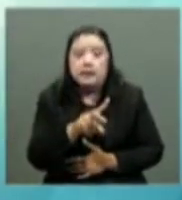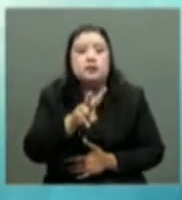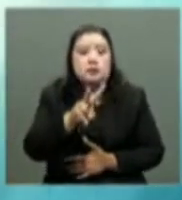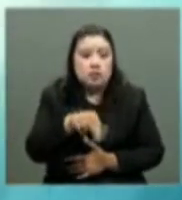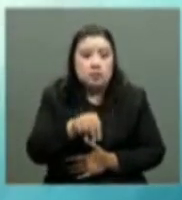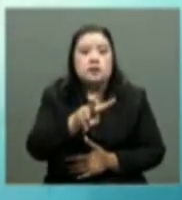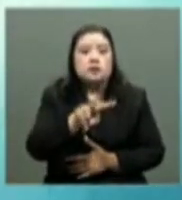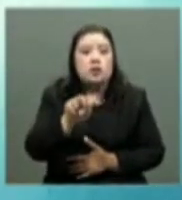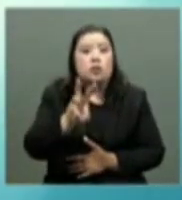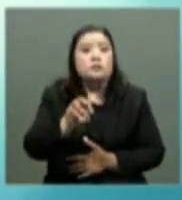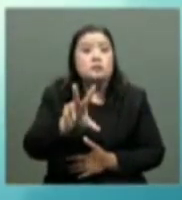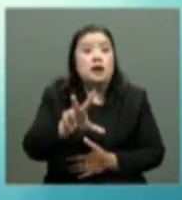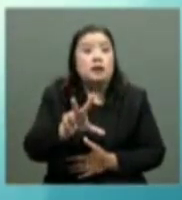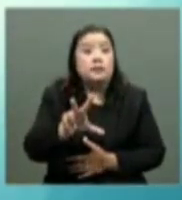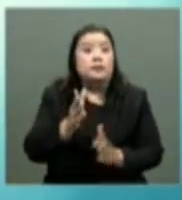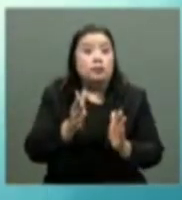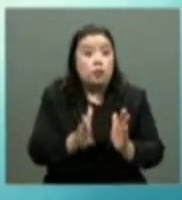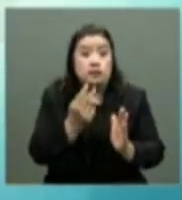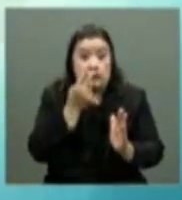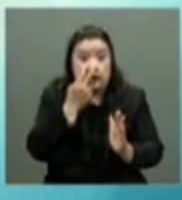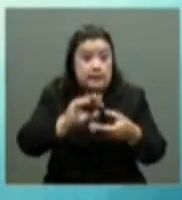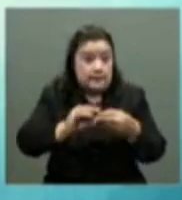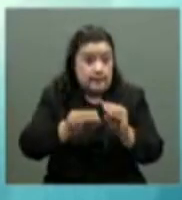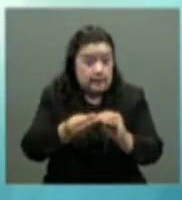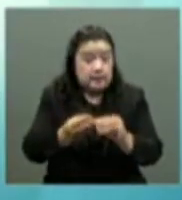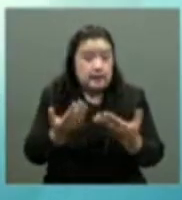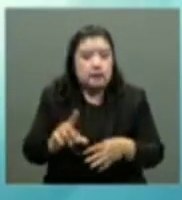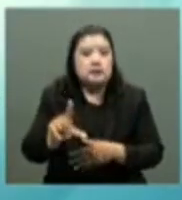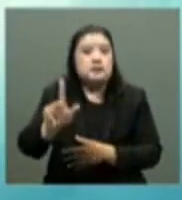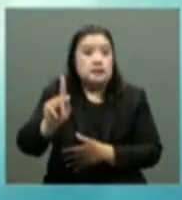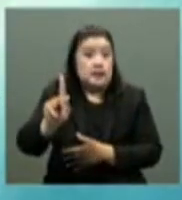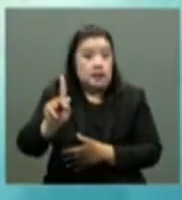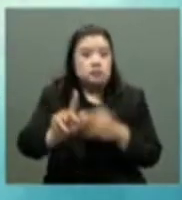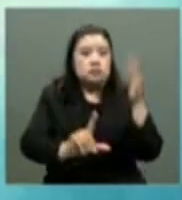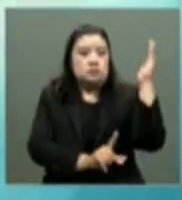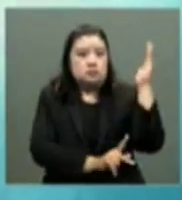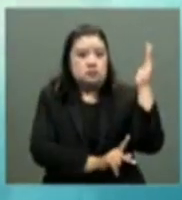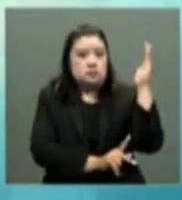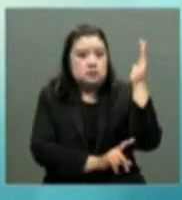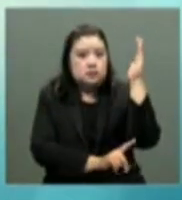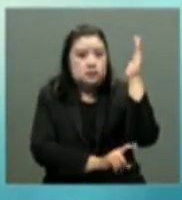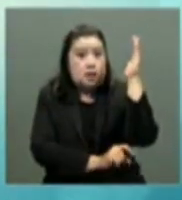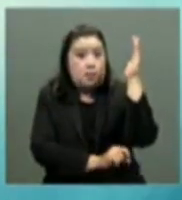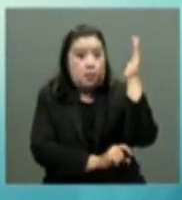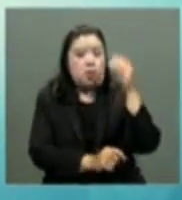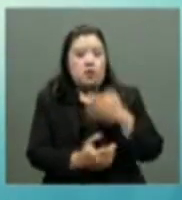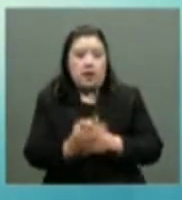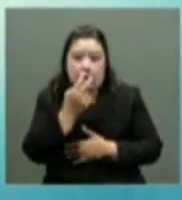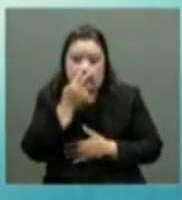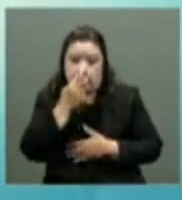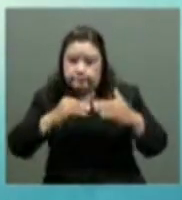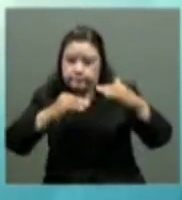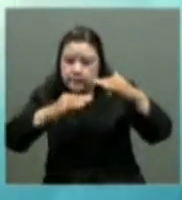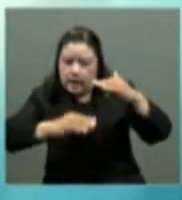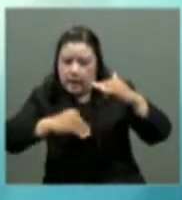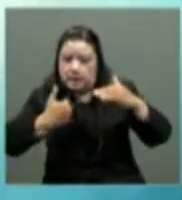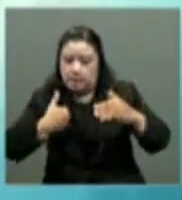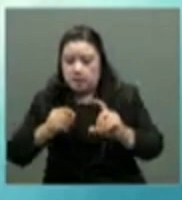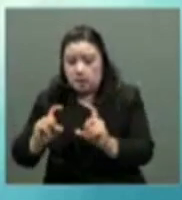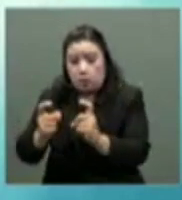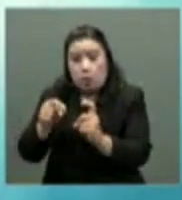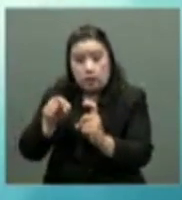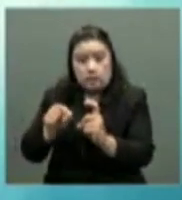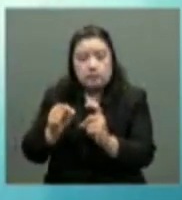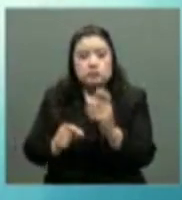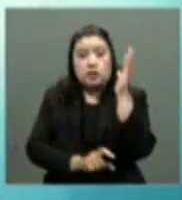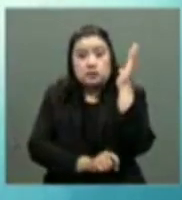2,643 นะครับแต่ของสิงคโปร์สีเขียวท่านเห็นไหมฮะแอบอยู่เส้นข้างล่างแล้วมีวงเล็บว่าสิงคโป